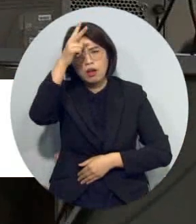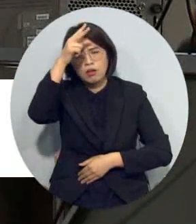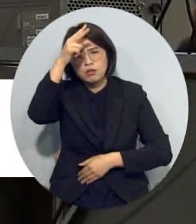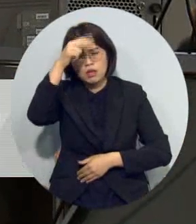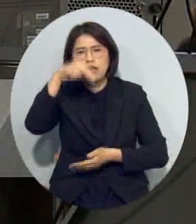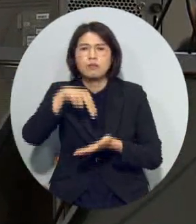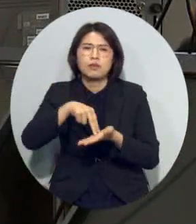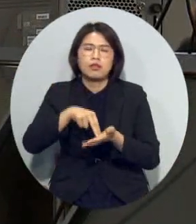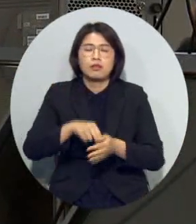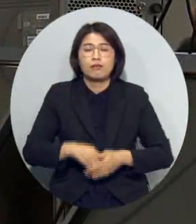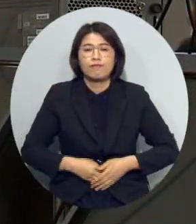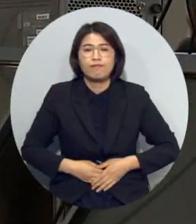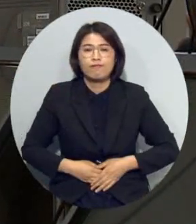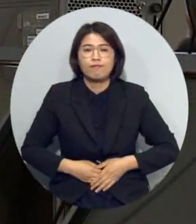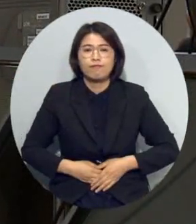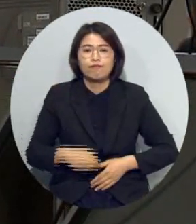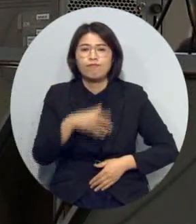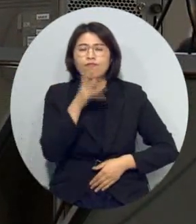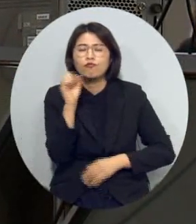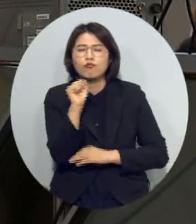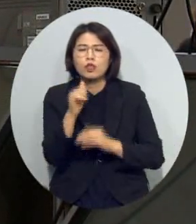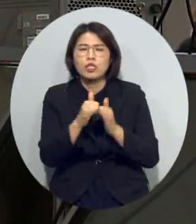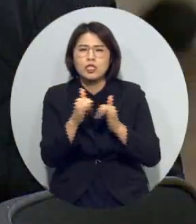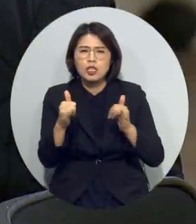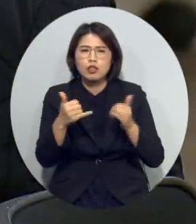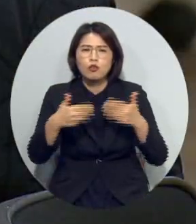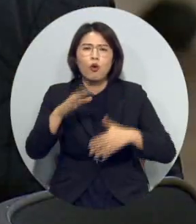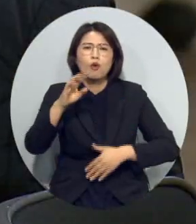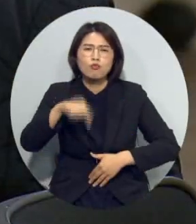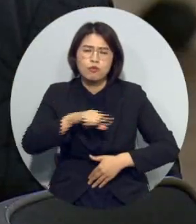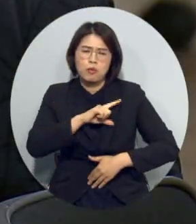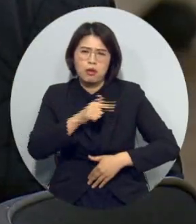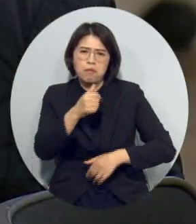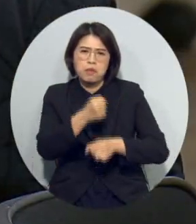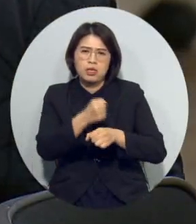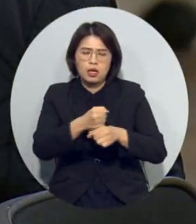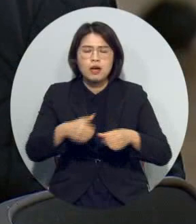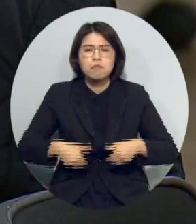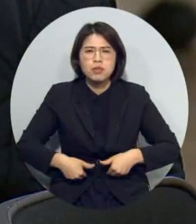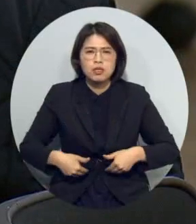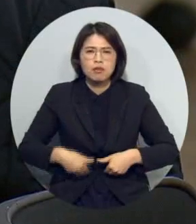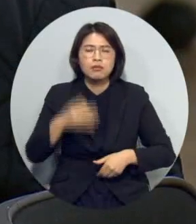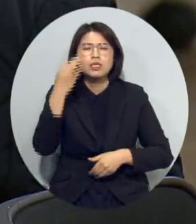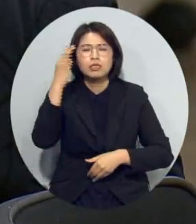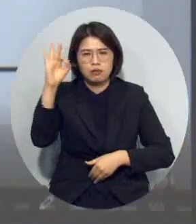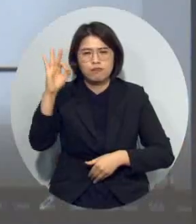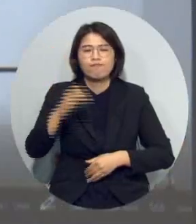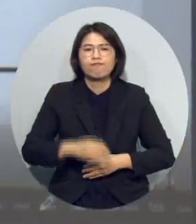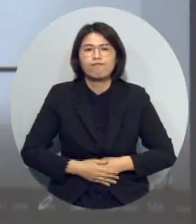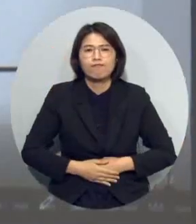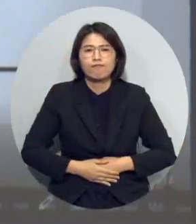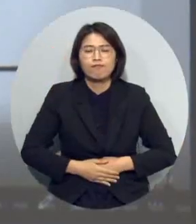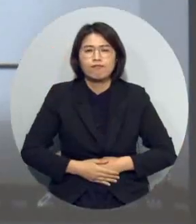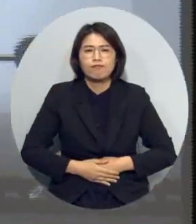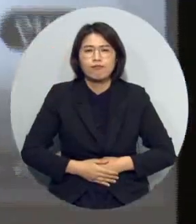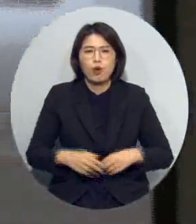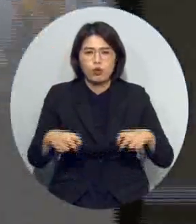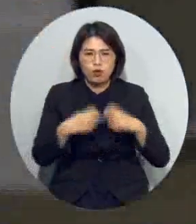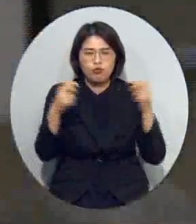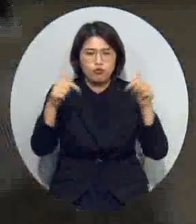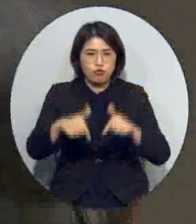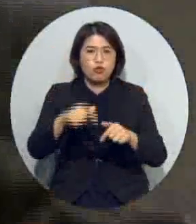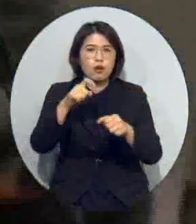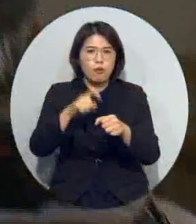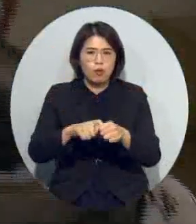경찰의 판단입니다. 고령 운전자들도 조건부 면허 발급의 필요성은 인정하는 모습입니다. 교통사고를 줄이기